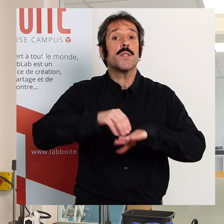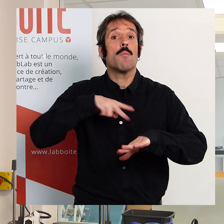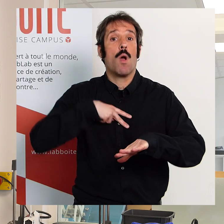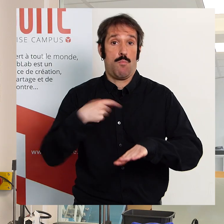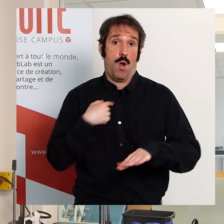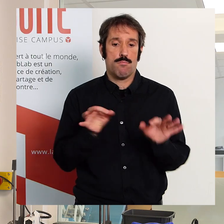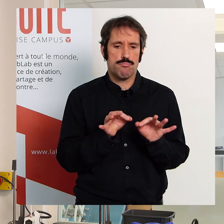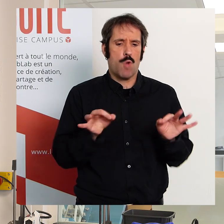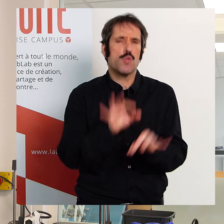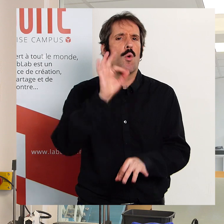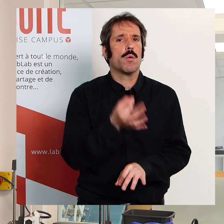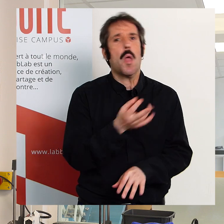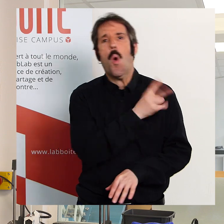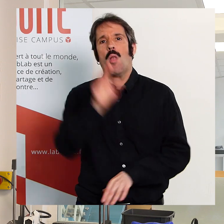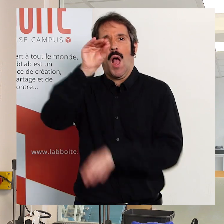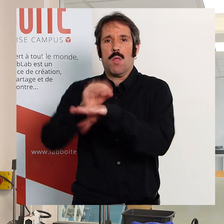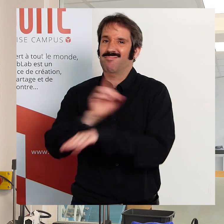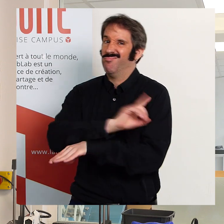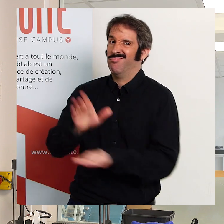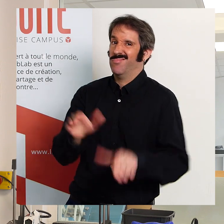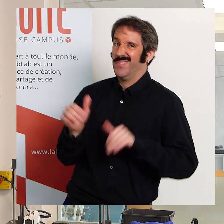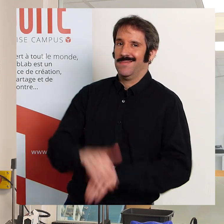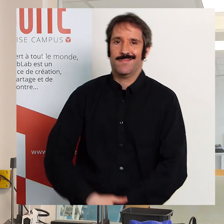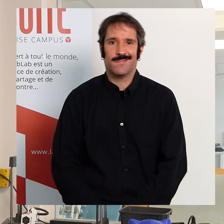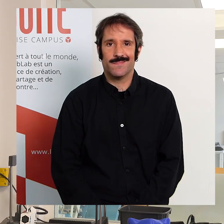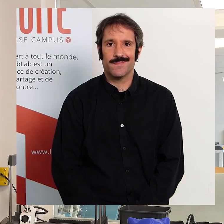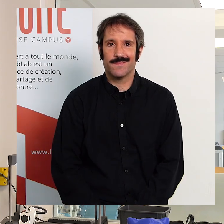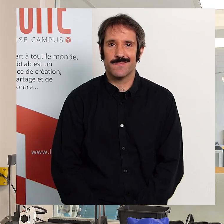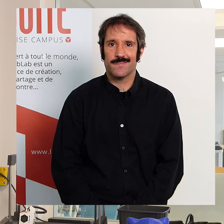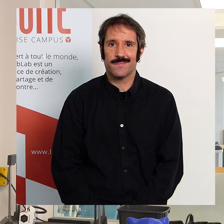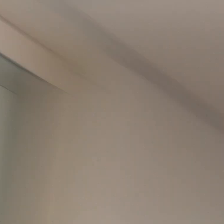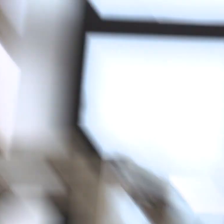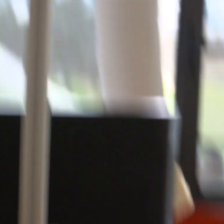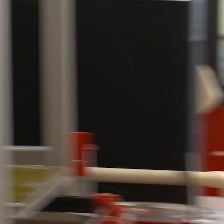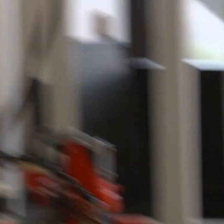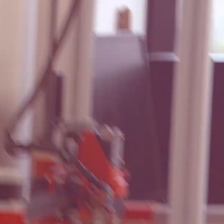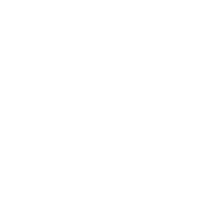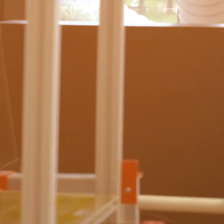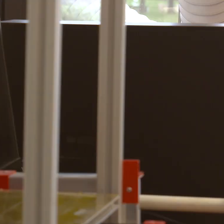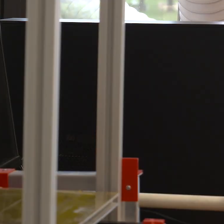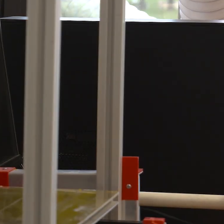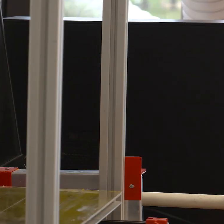Donc mon conseil, moi, est de toujours produire une bordure si vous en avez besoin et pas un radeau.